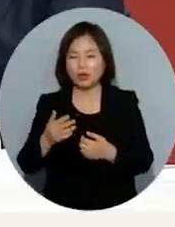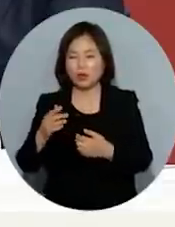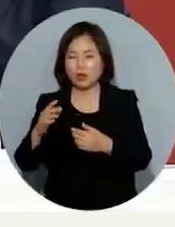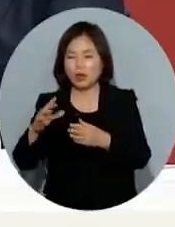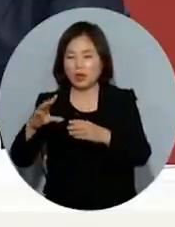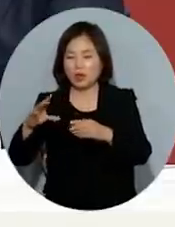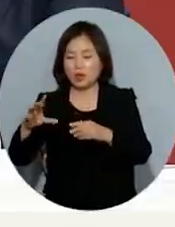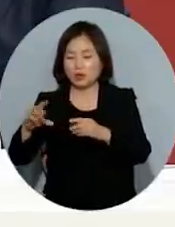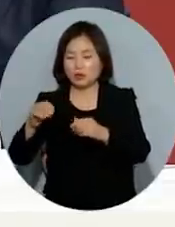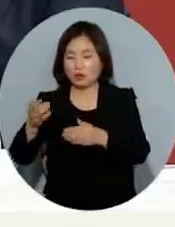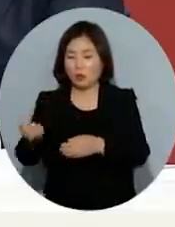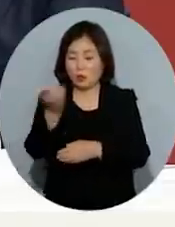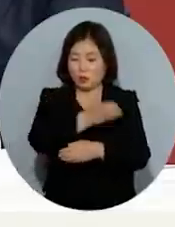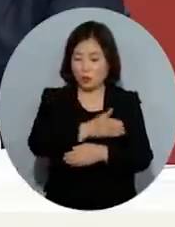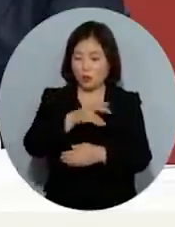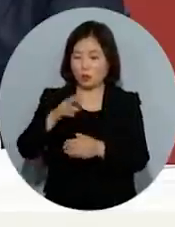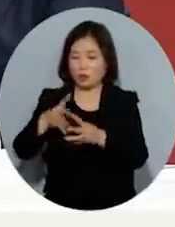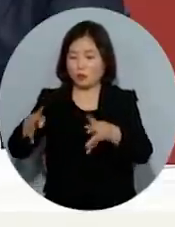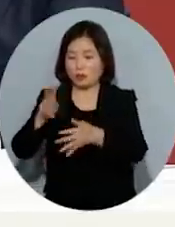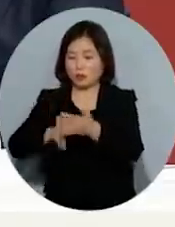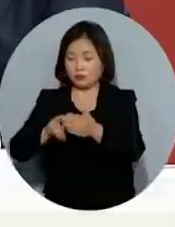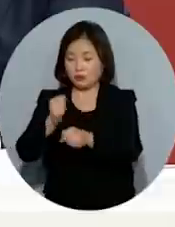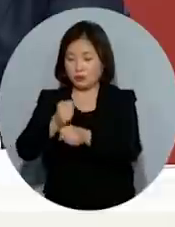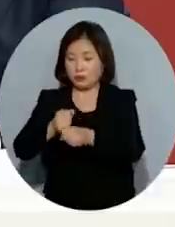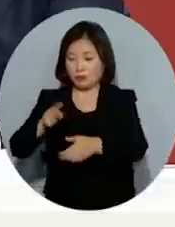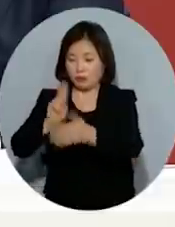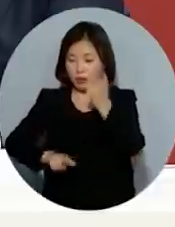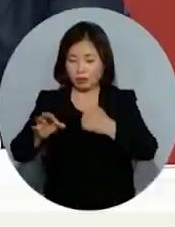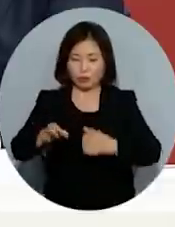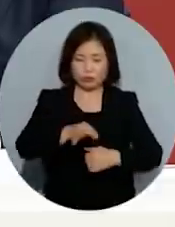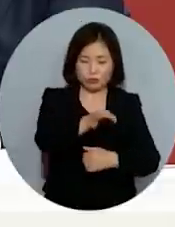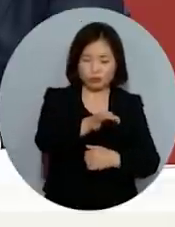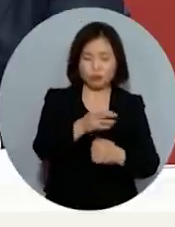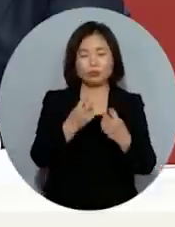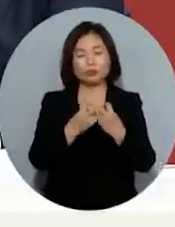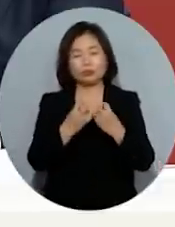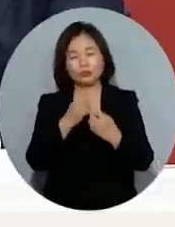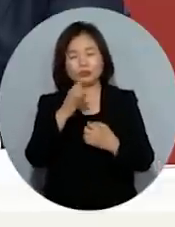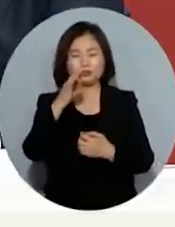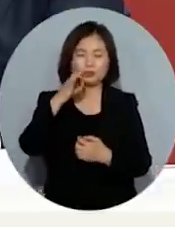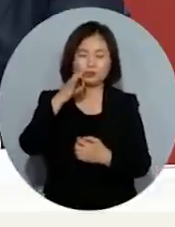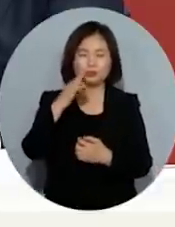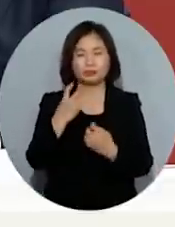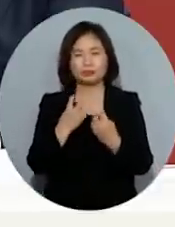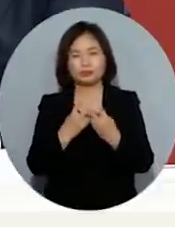맞는 건지 그분에 대해서는 좀 의문이 조금 있긴 합니다만은. 네.